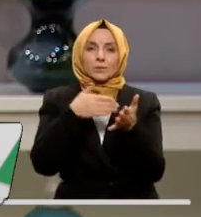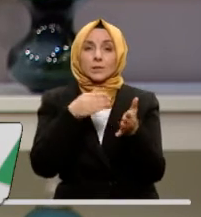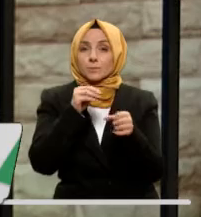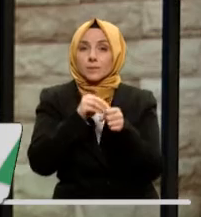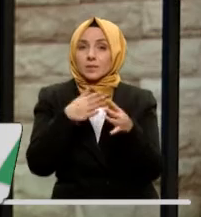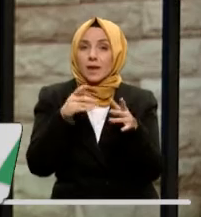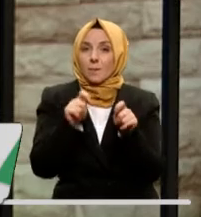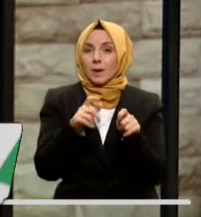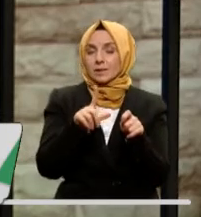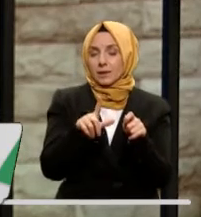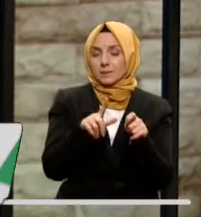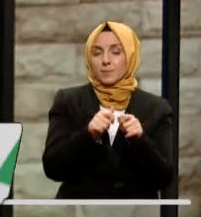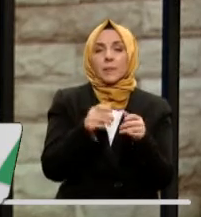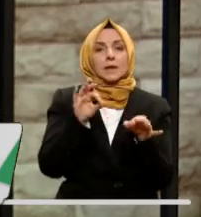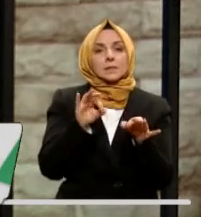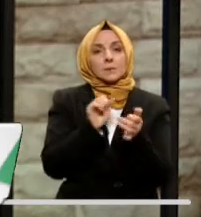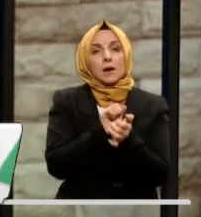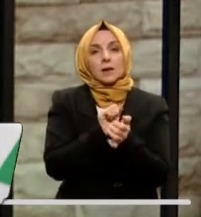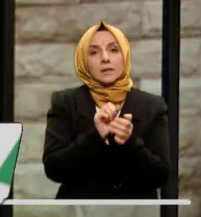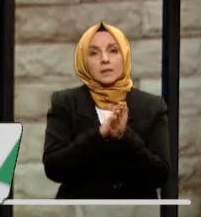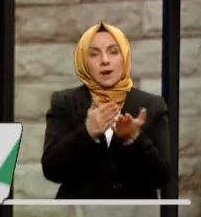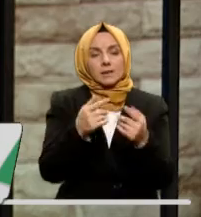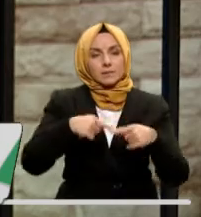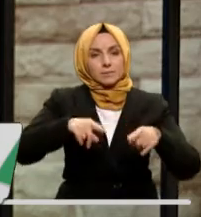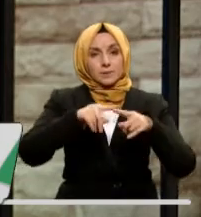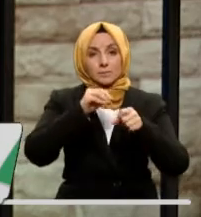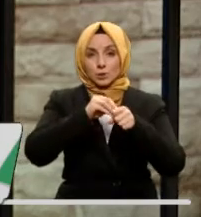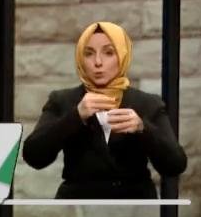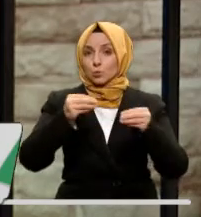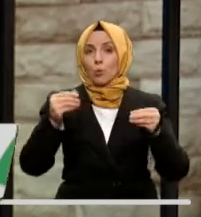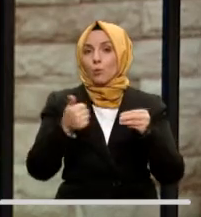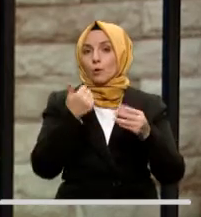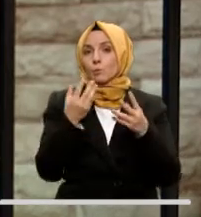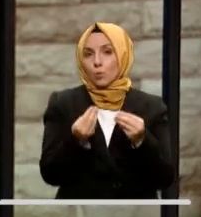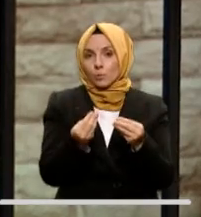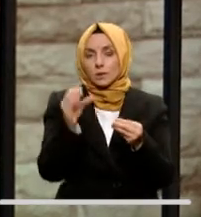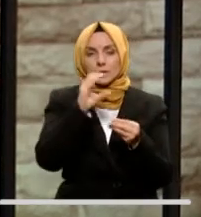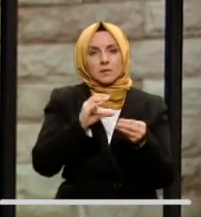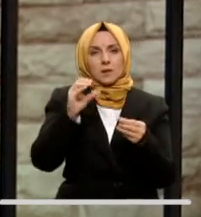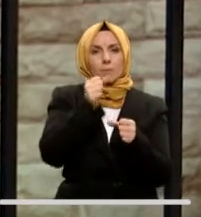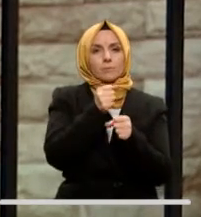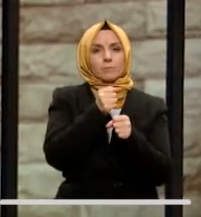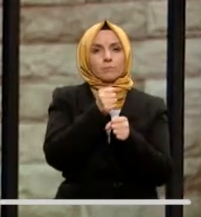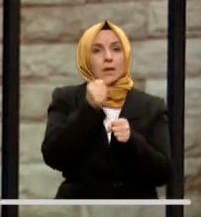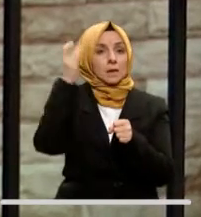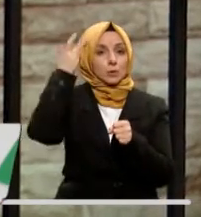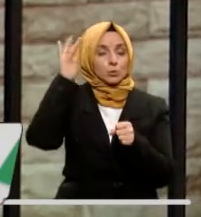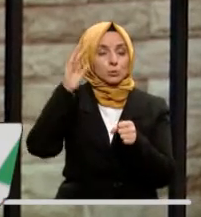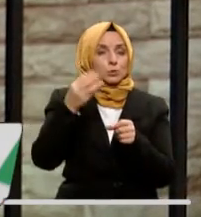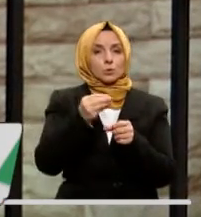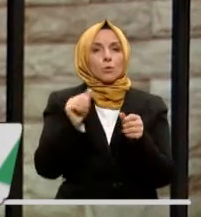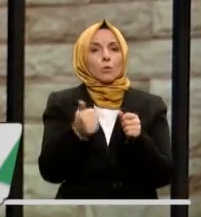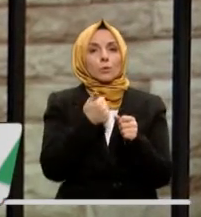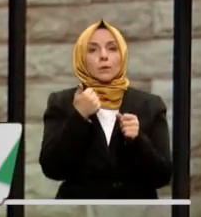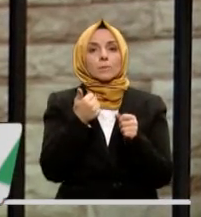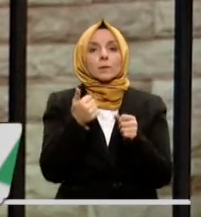teşekkür ediyorum şimdi ayrı deriz Aynı bizim için çok var Yani İslam geleneğinde dönemli özellikle günümüzde